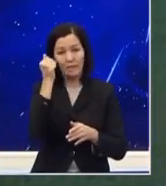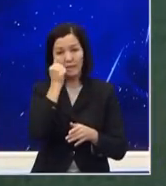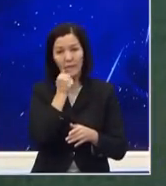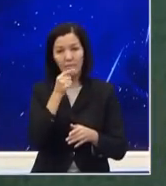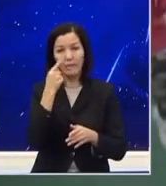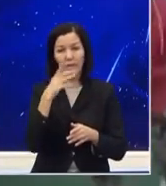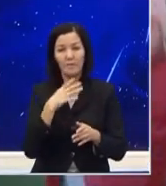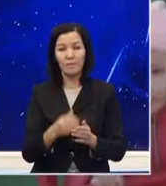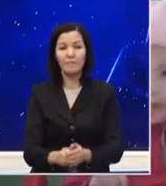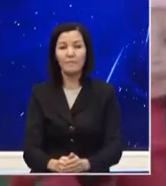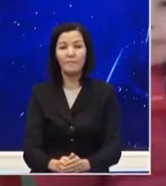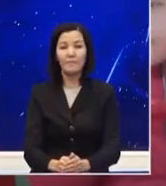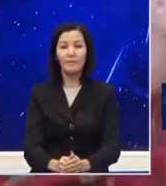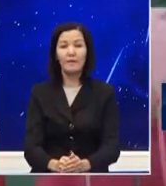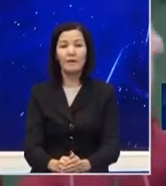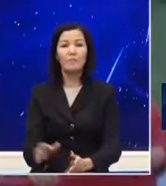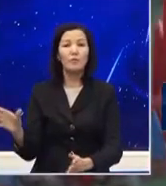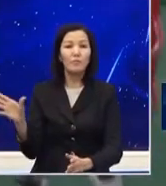айтары жоқ. Еңбек бұның бәрі.